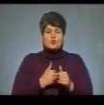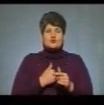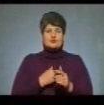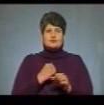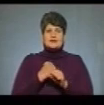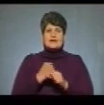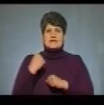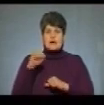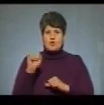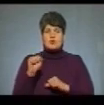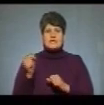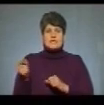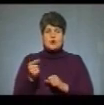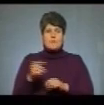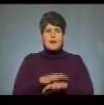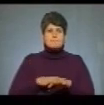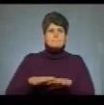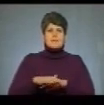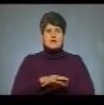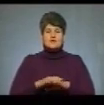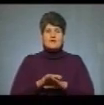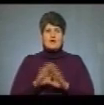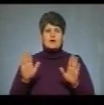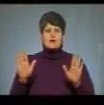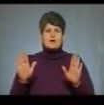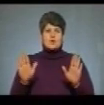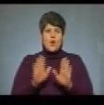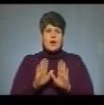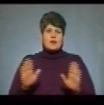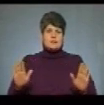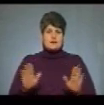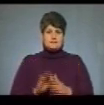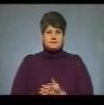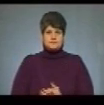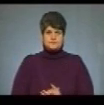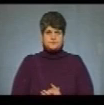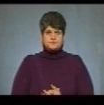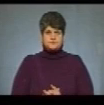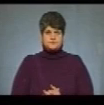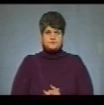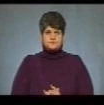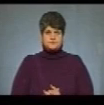Тернополя. Наймасовіша коляда, розповів ініціатор акції Андрій Костюк.